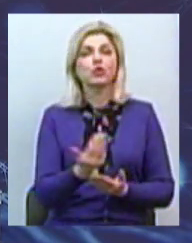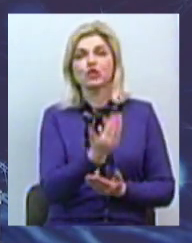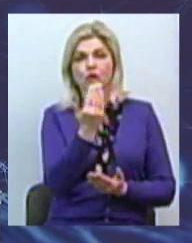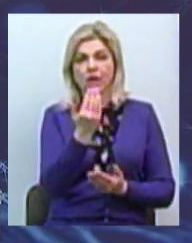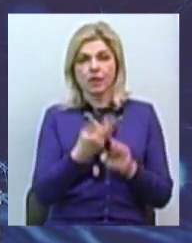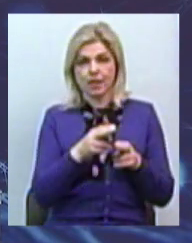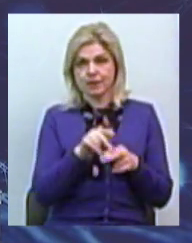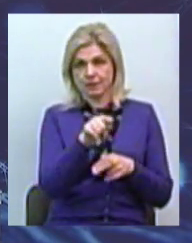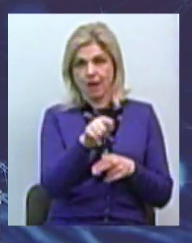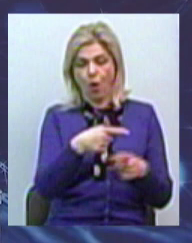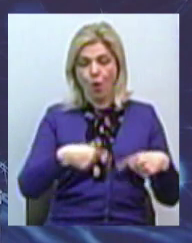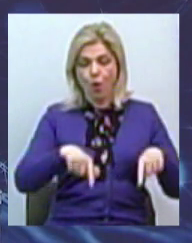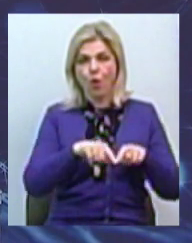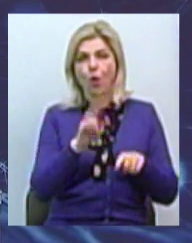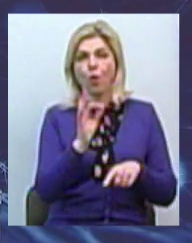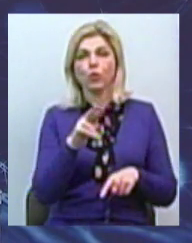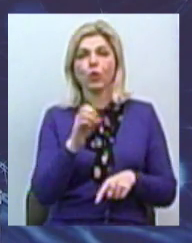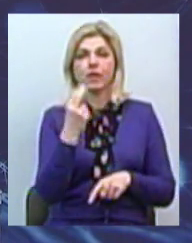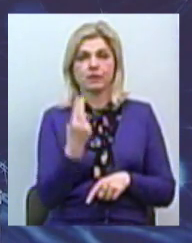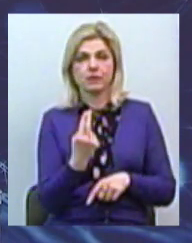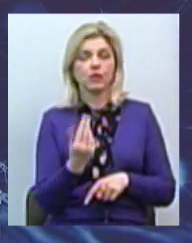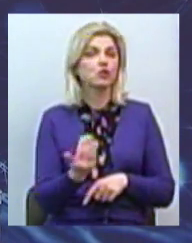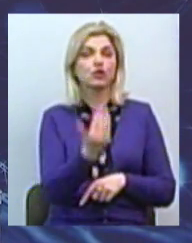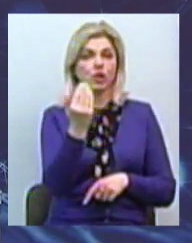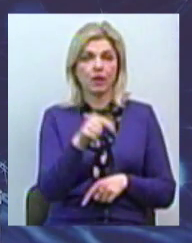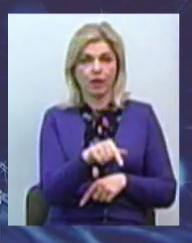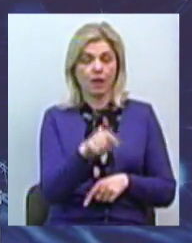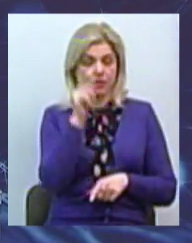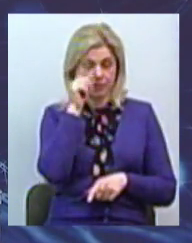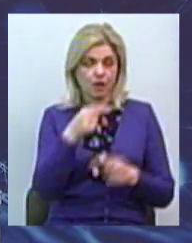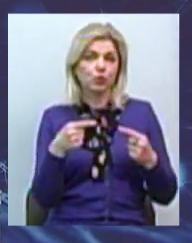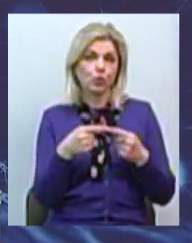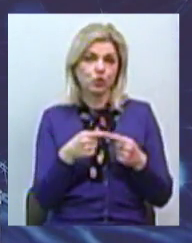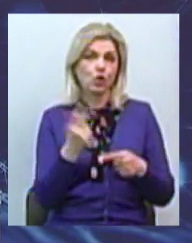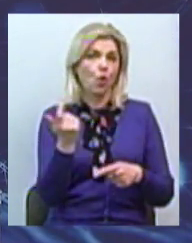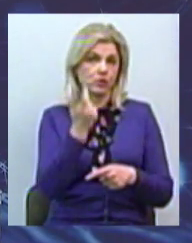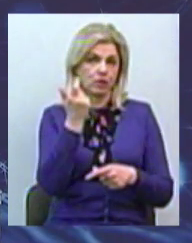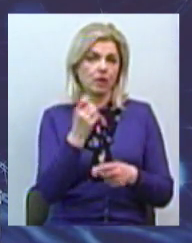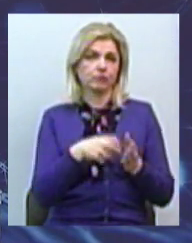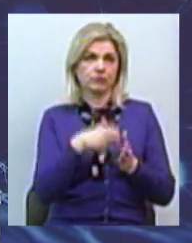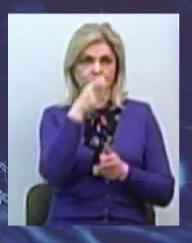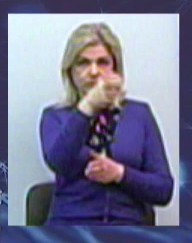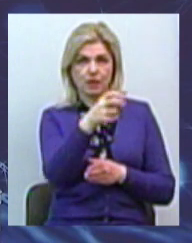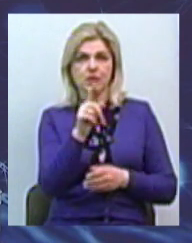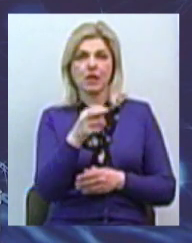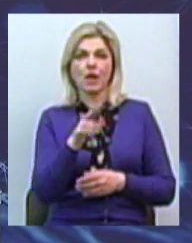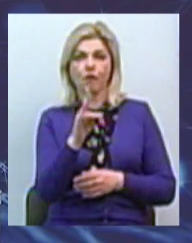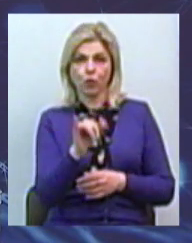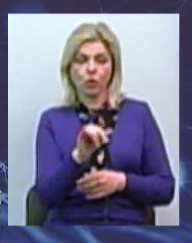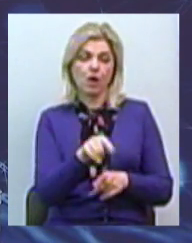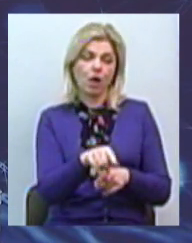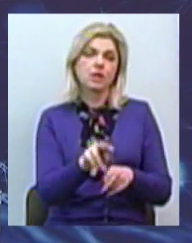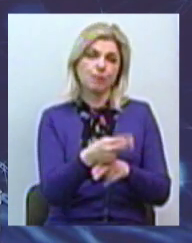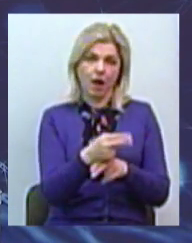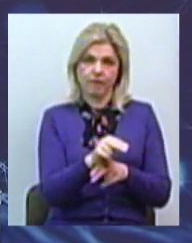на чиєму балансі цей відкритий колодязь, і таким чином вже знає точно баланс утримувача, йому надсилає заявку на виправлення проблеми.